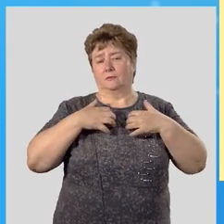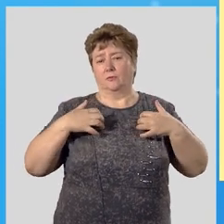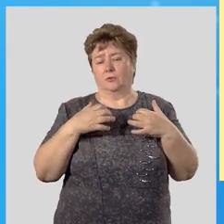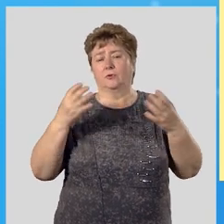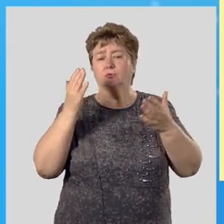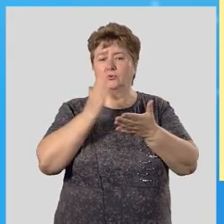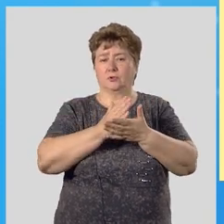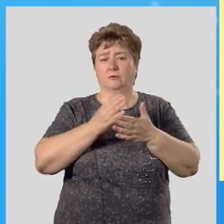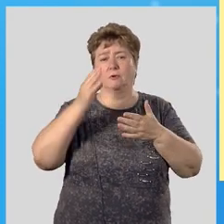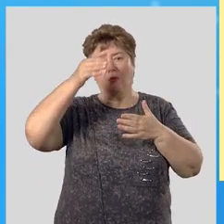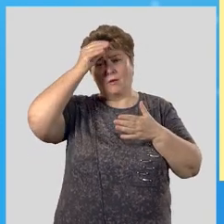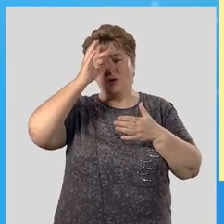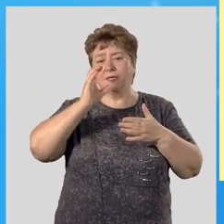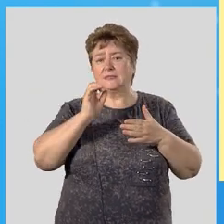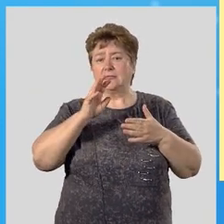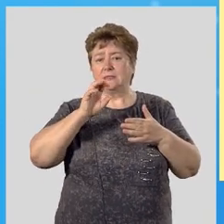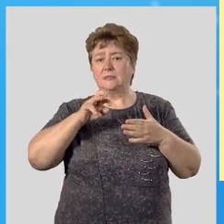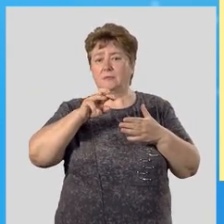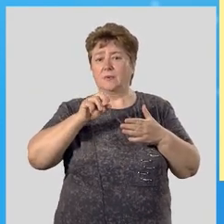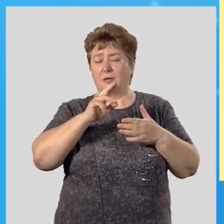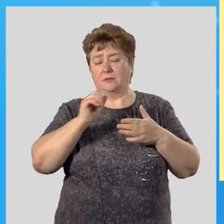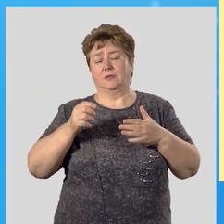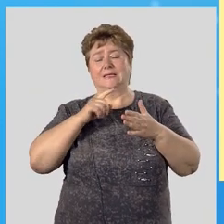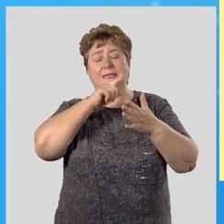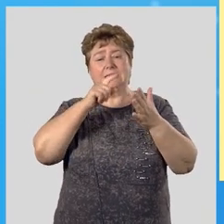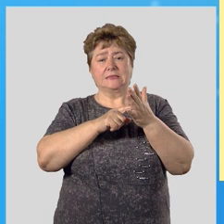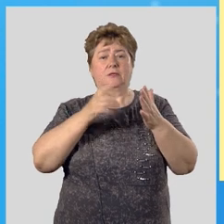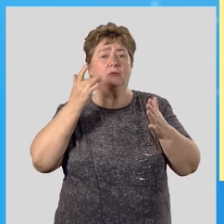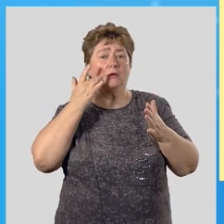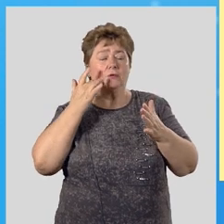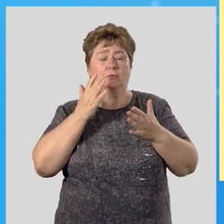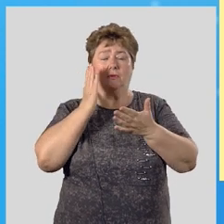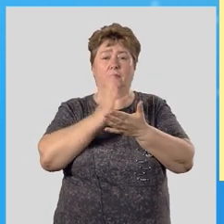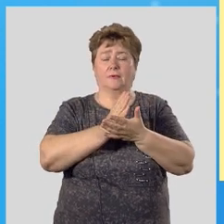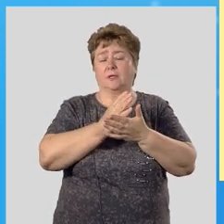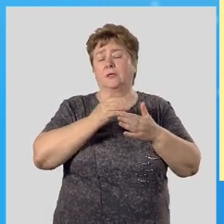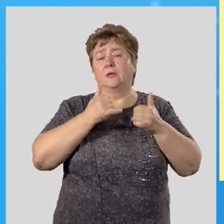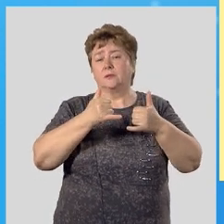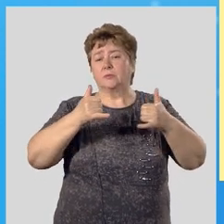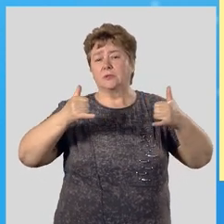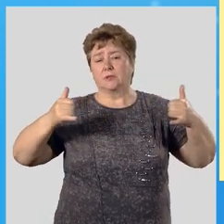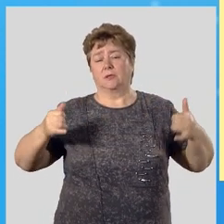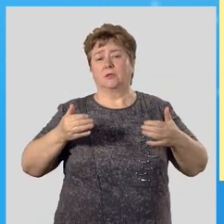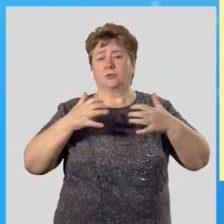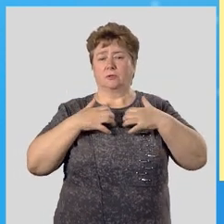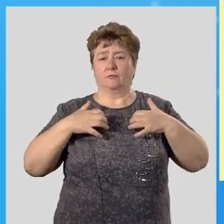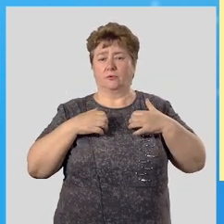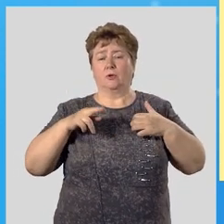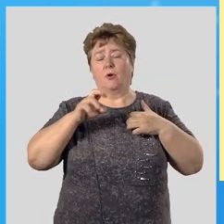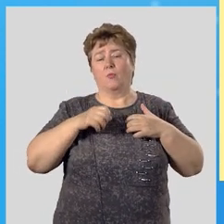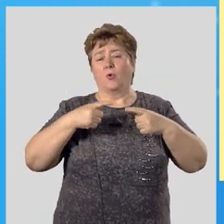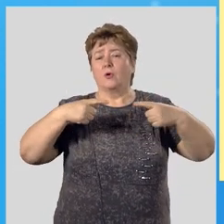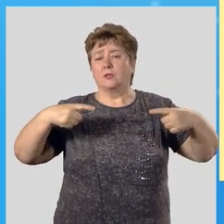животных, существует наука систематика, целью которой является распределение животных